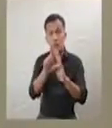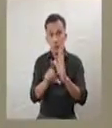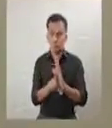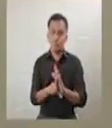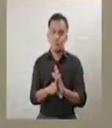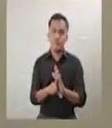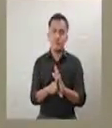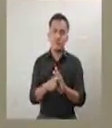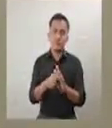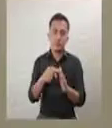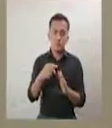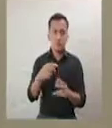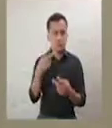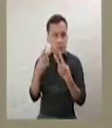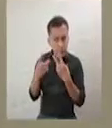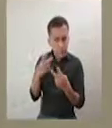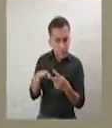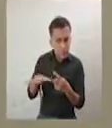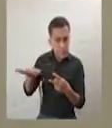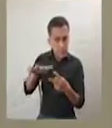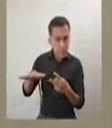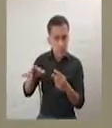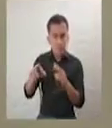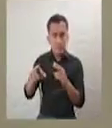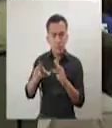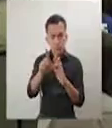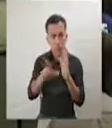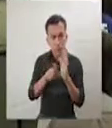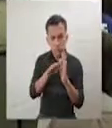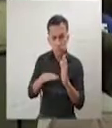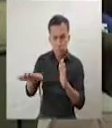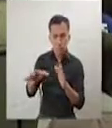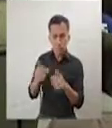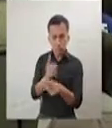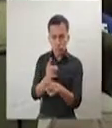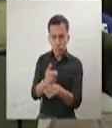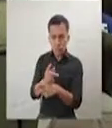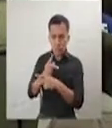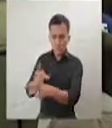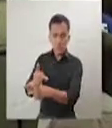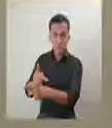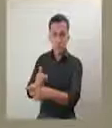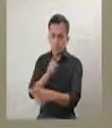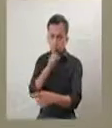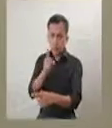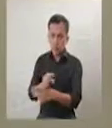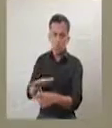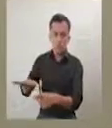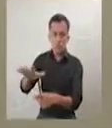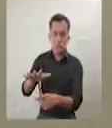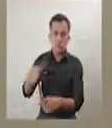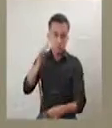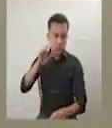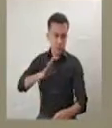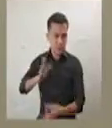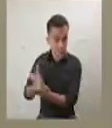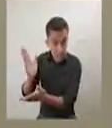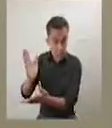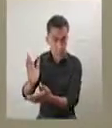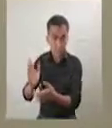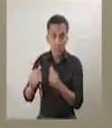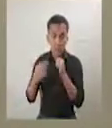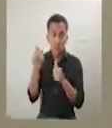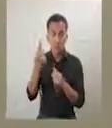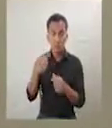Magna Carta Law because nakikita natin, this law is a comprehensive law to protect and guarantee the woman's right and all rights,